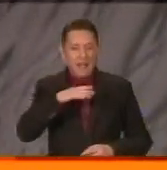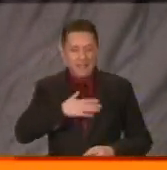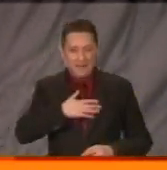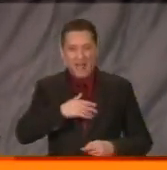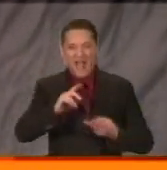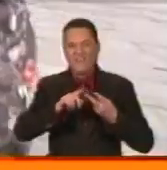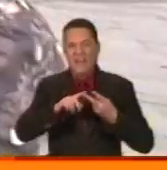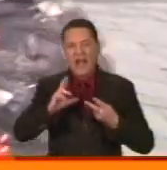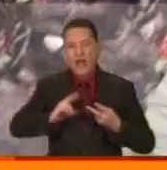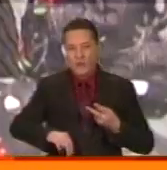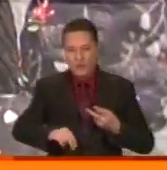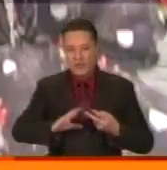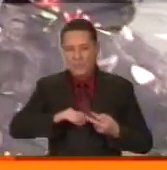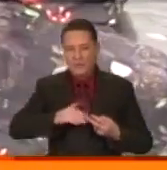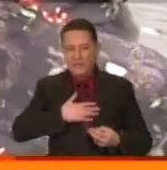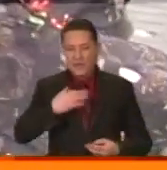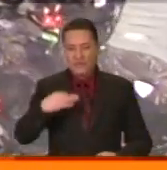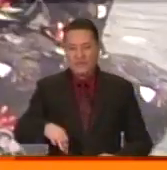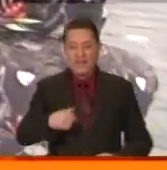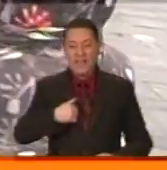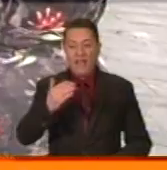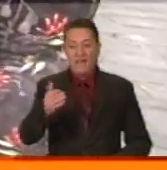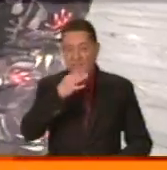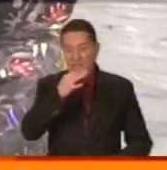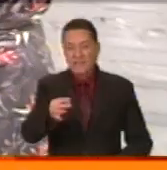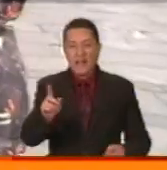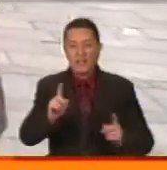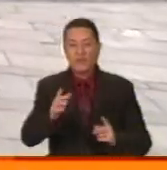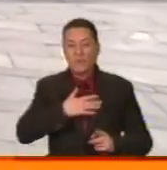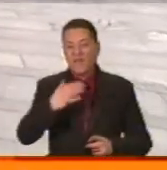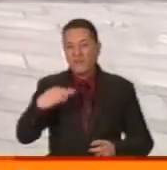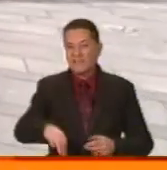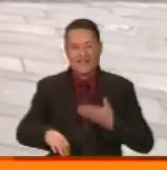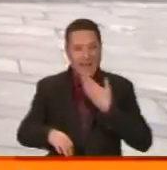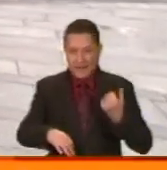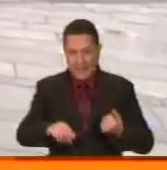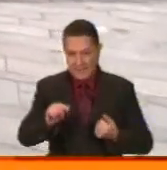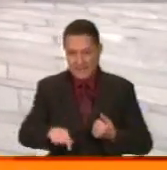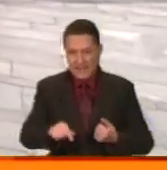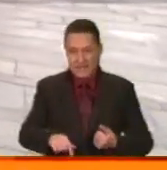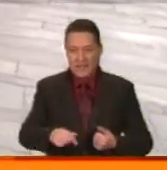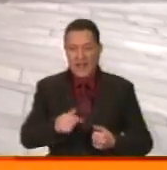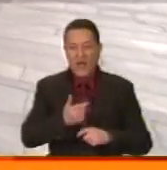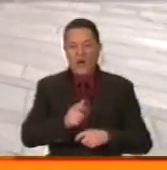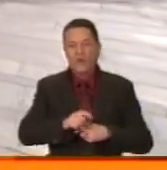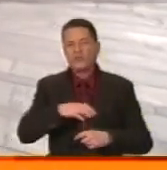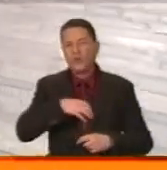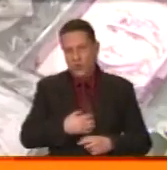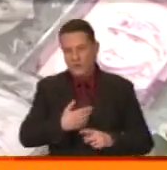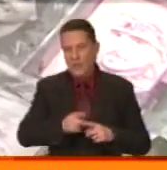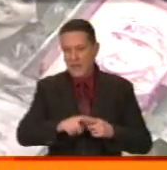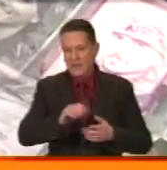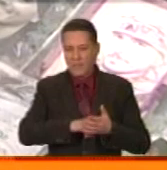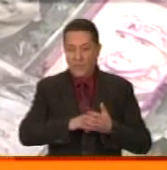моя друга дочка, після моєго сина. Ну, я вам сказала вже, що моєго сина тут немає. Ми якби дуже грустні по цьому